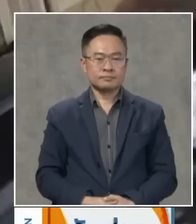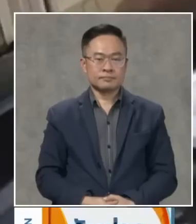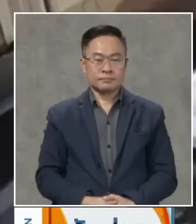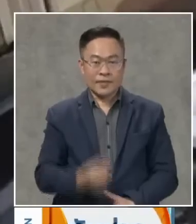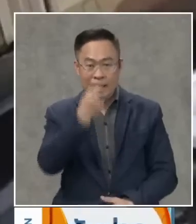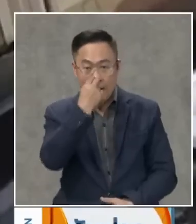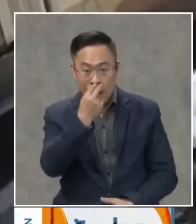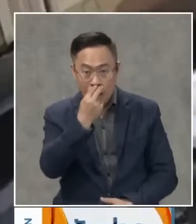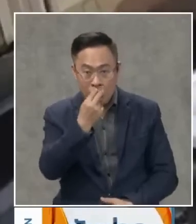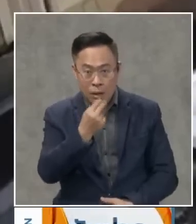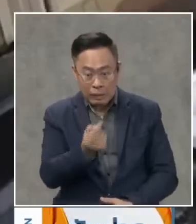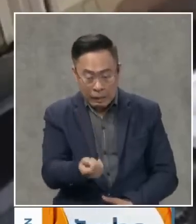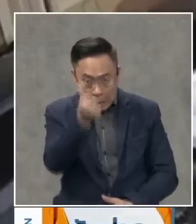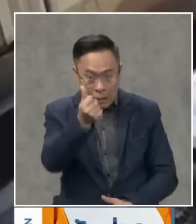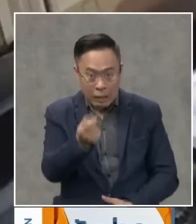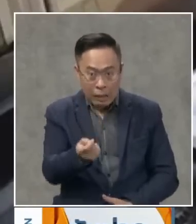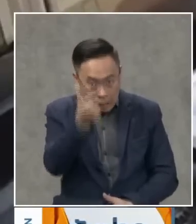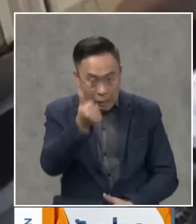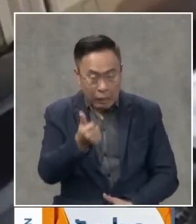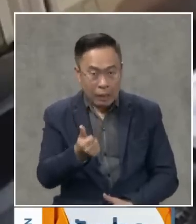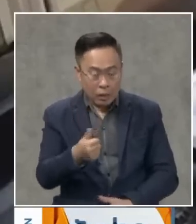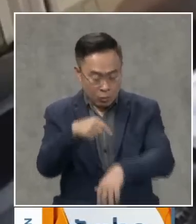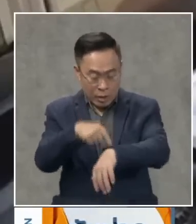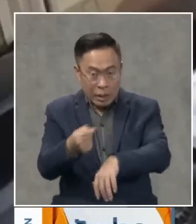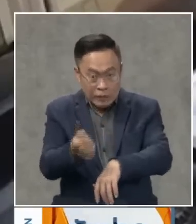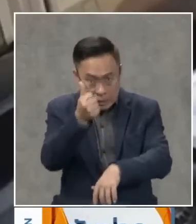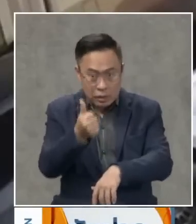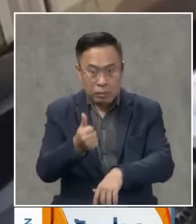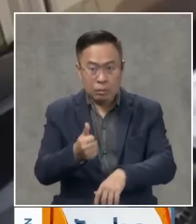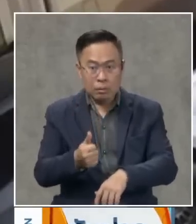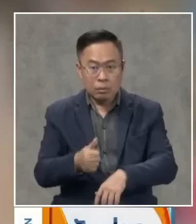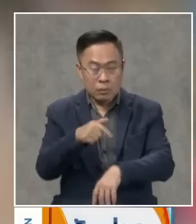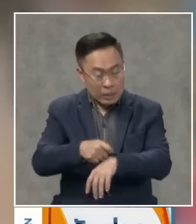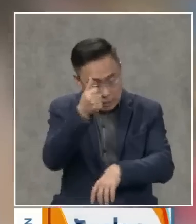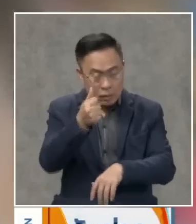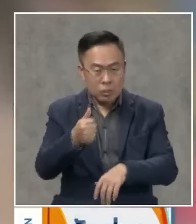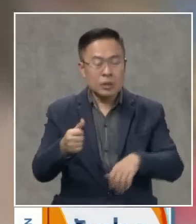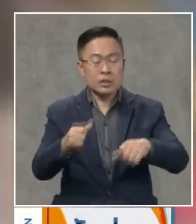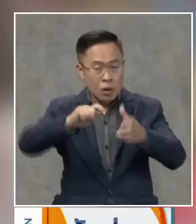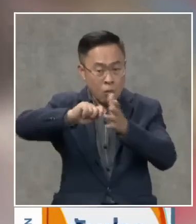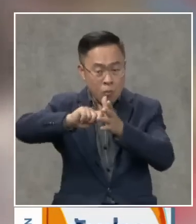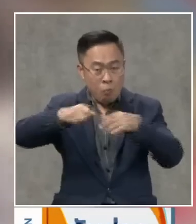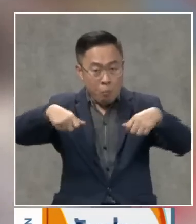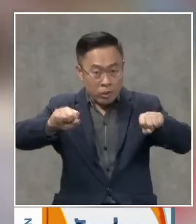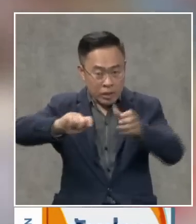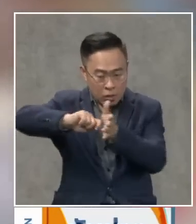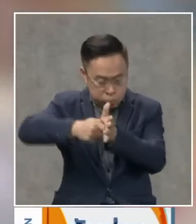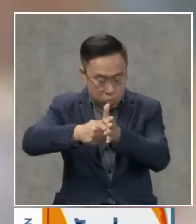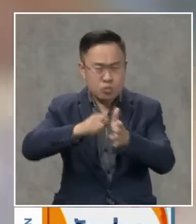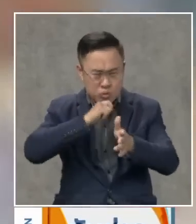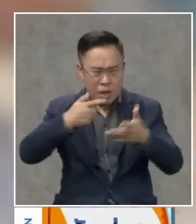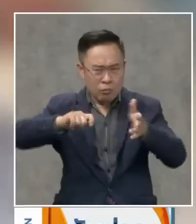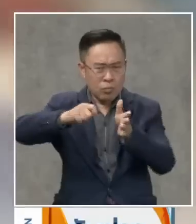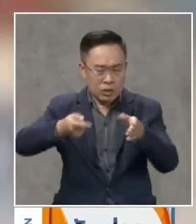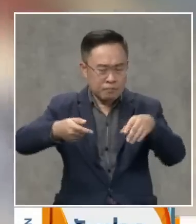เนี่ยค่ะคุณผู้ชมคะคุณผู้ชมจับเวลาได้หรือเปล่าคะกี่วินาทีเร็วมากนะคะ